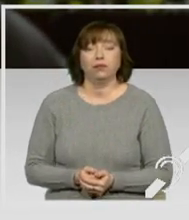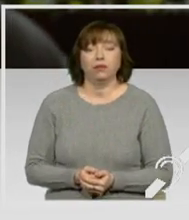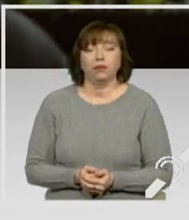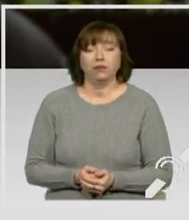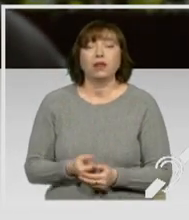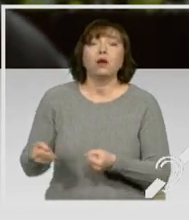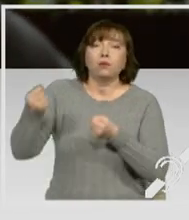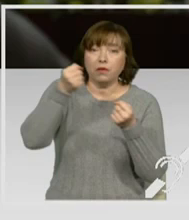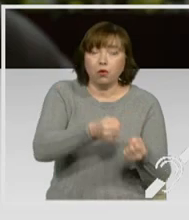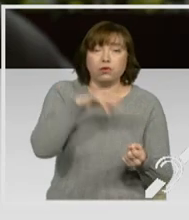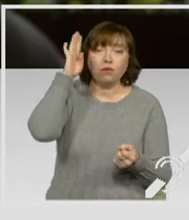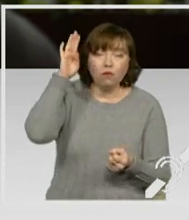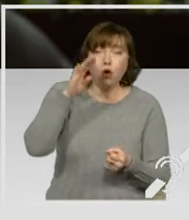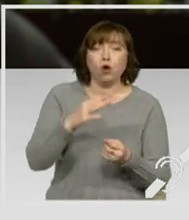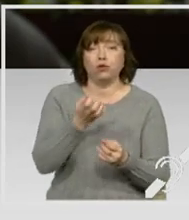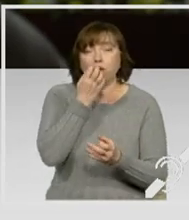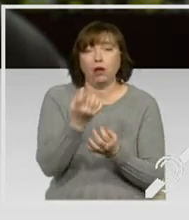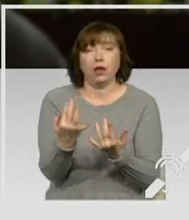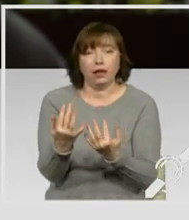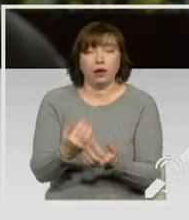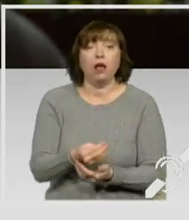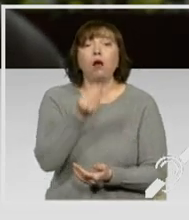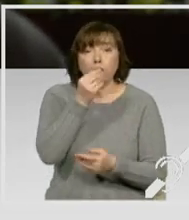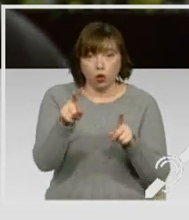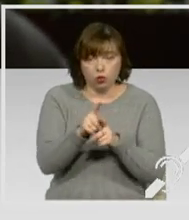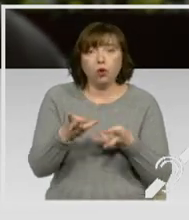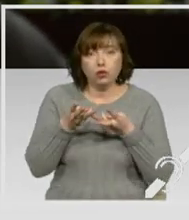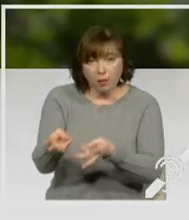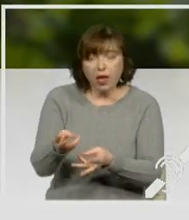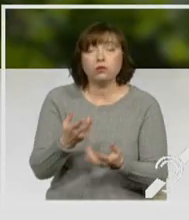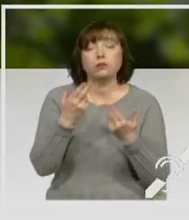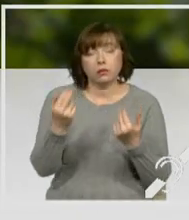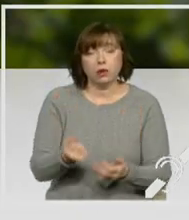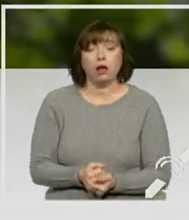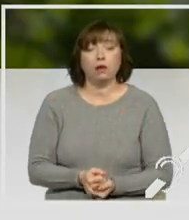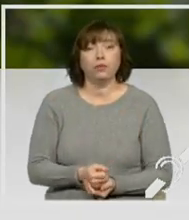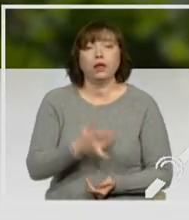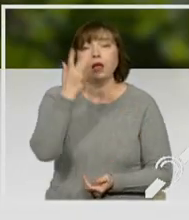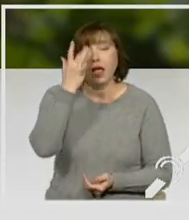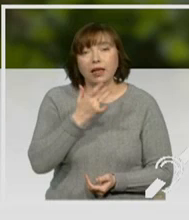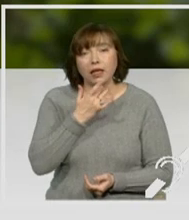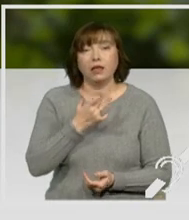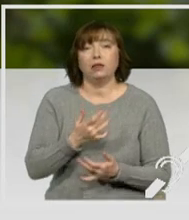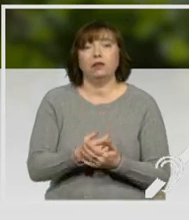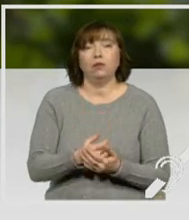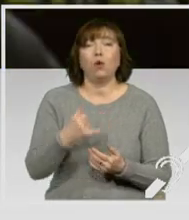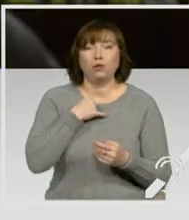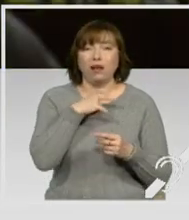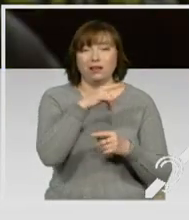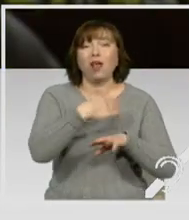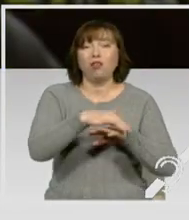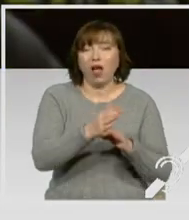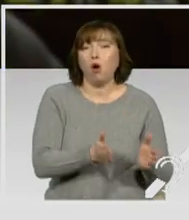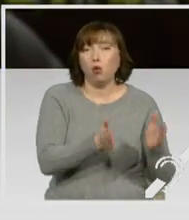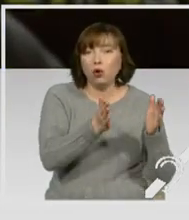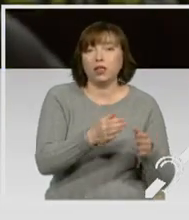aducem apă și încălzim. Și mâncarea tot la foc? Da, da. Vara facem la cotlu, noi așa ducem.